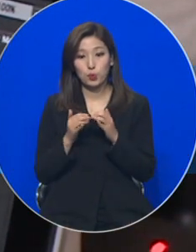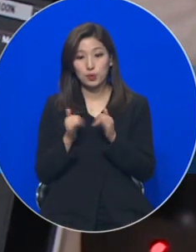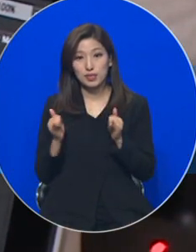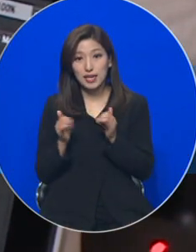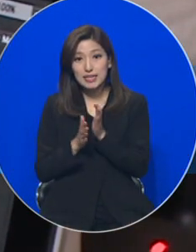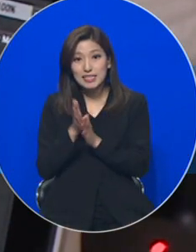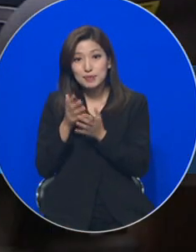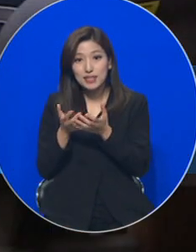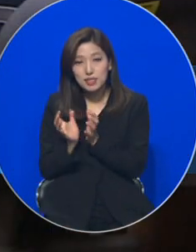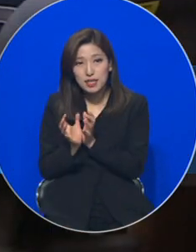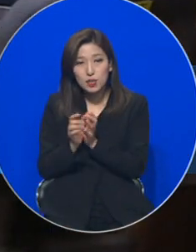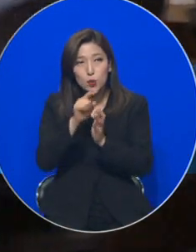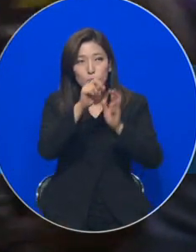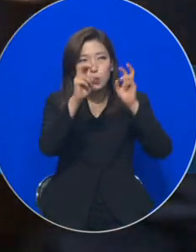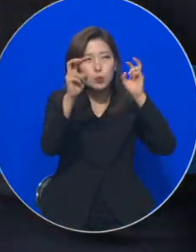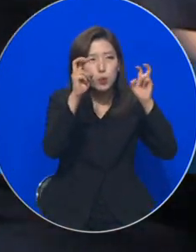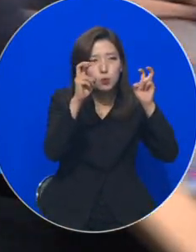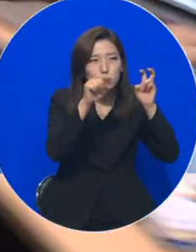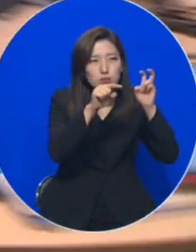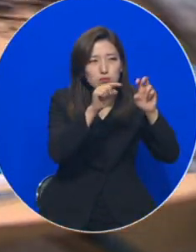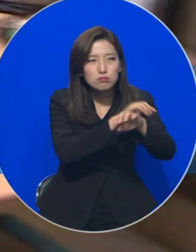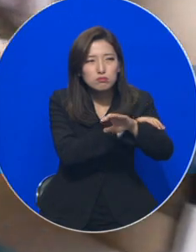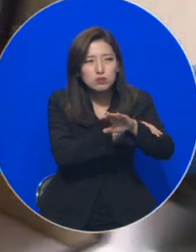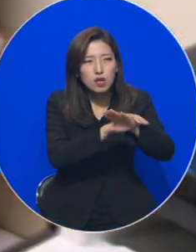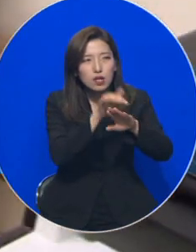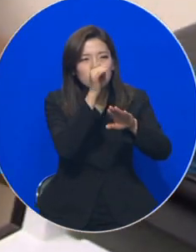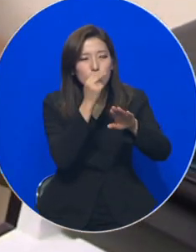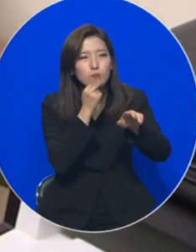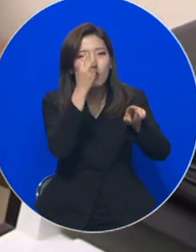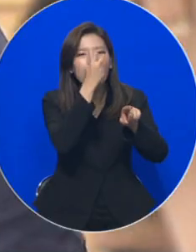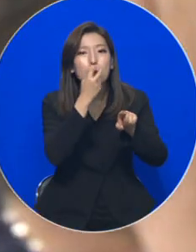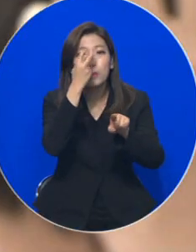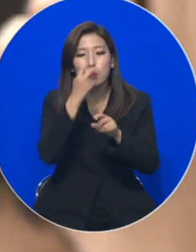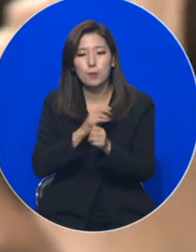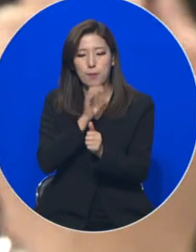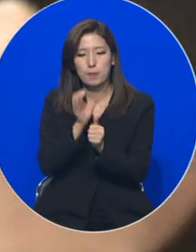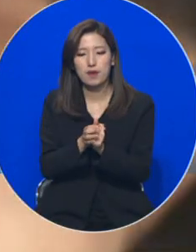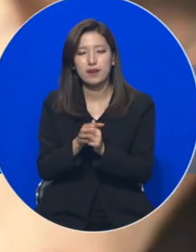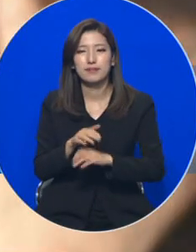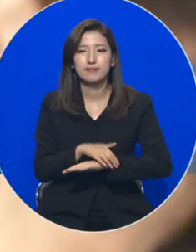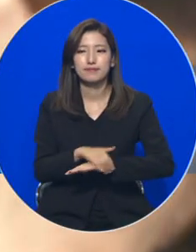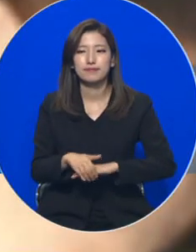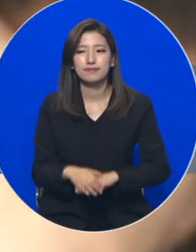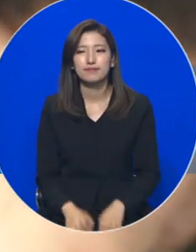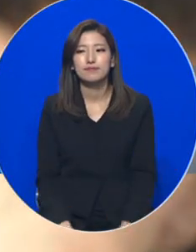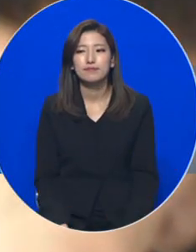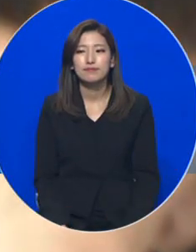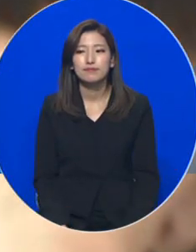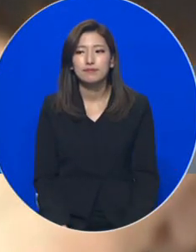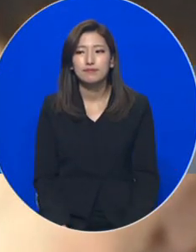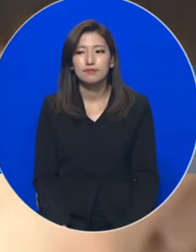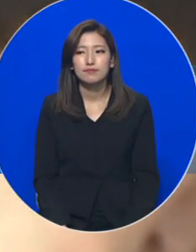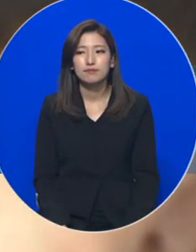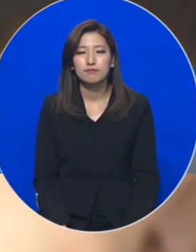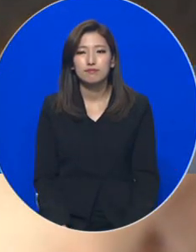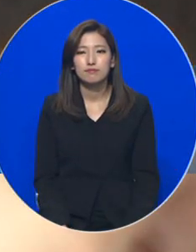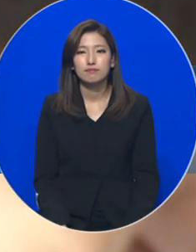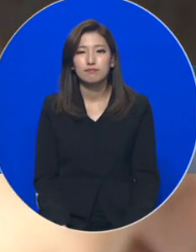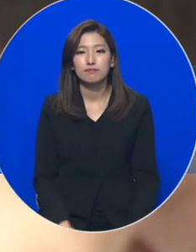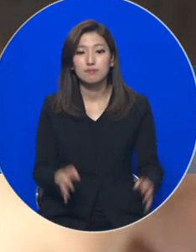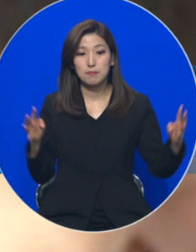모니터링을 통해 기업들의 자율 규범 준수 여부를 감독할 계획입니다. 합의는 무엇보다 실천이